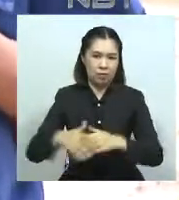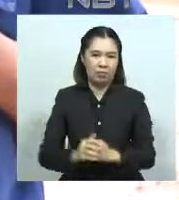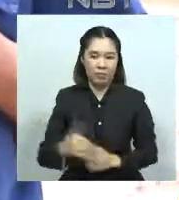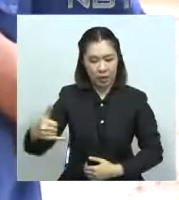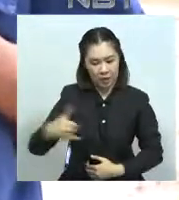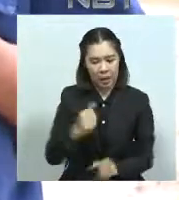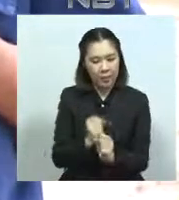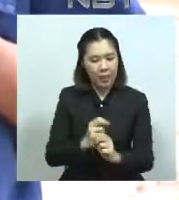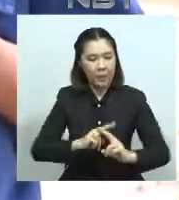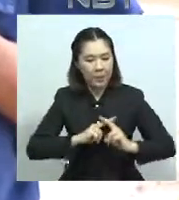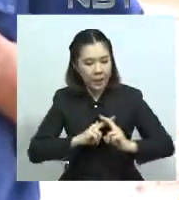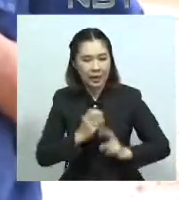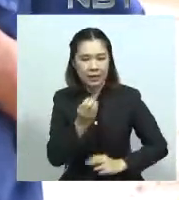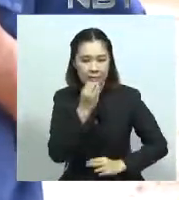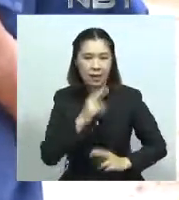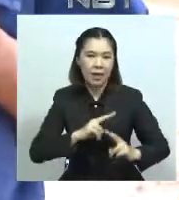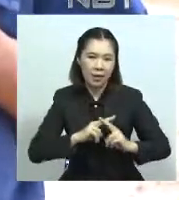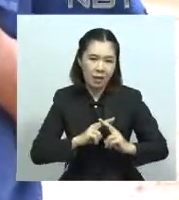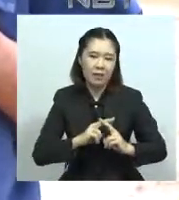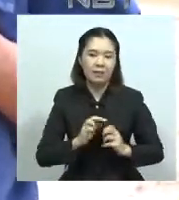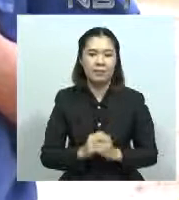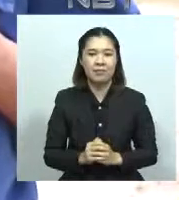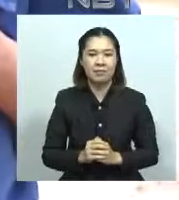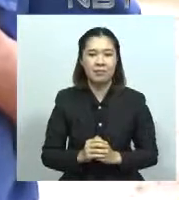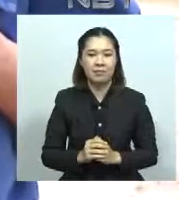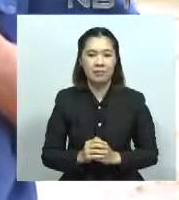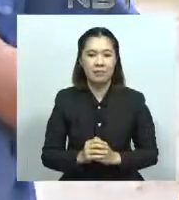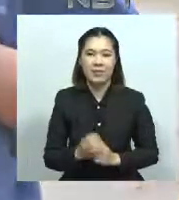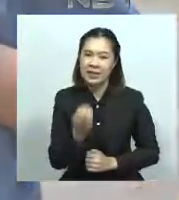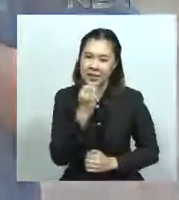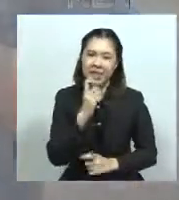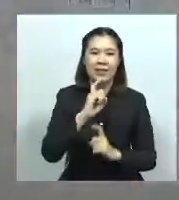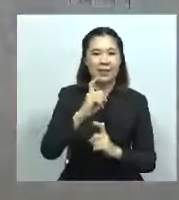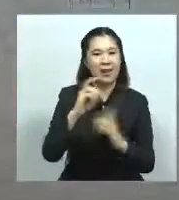เองสร้างอาหารเองนะแล้วก็นำไปบริโภคปลอดภัย